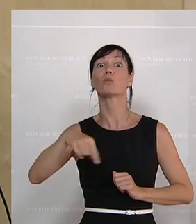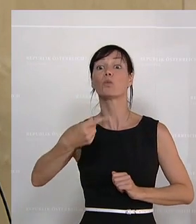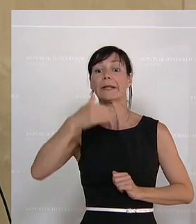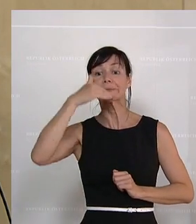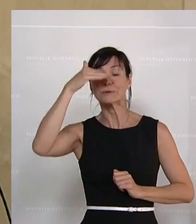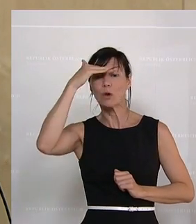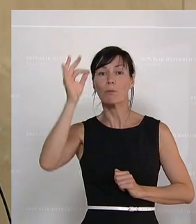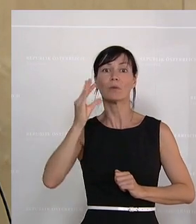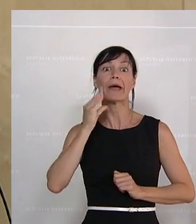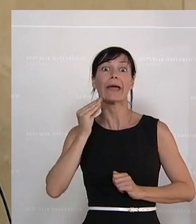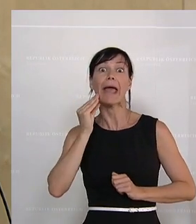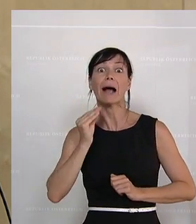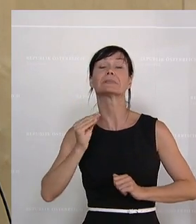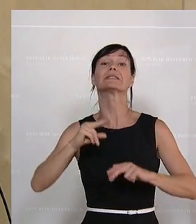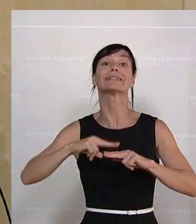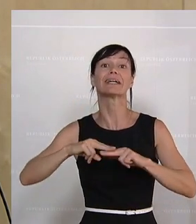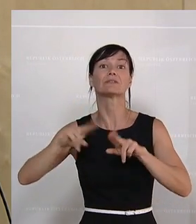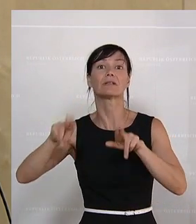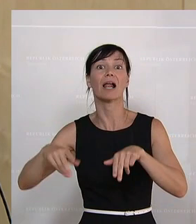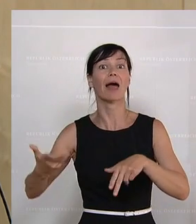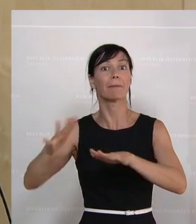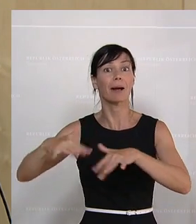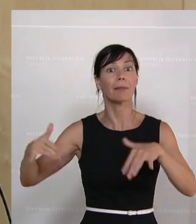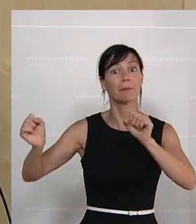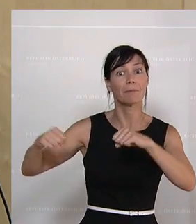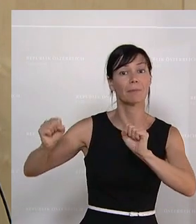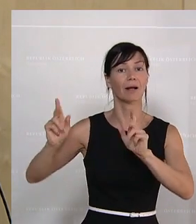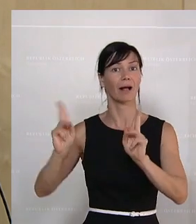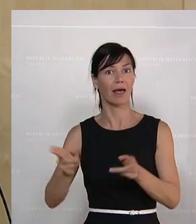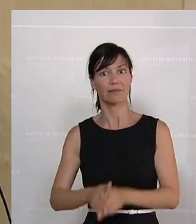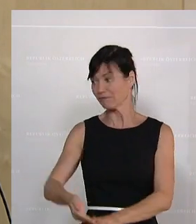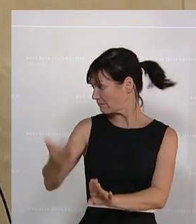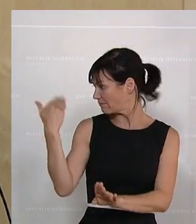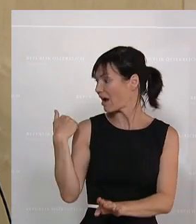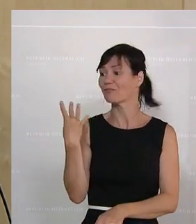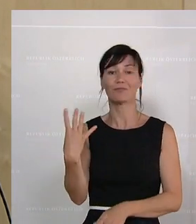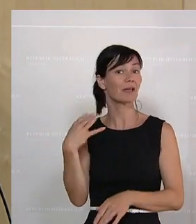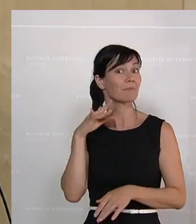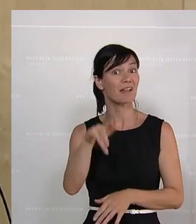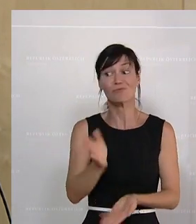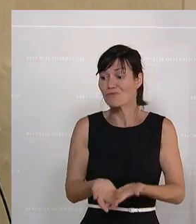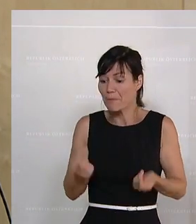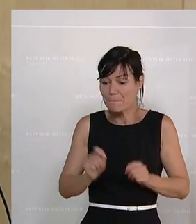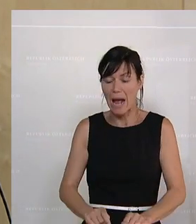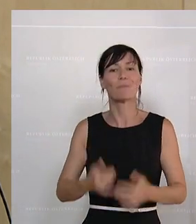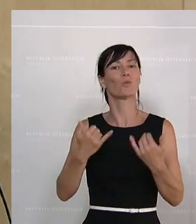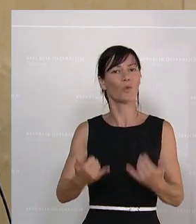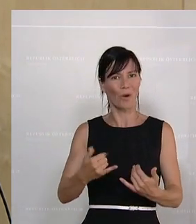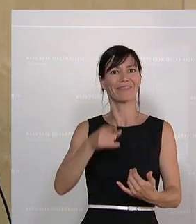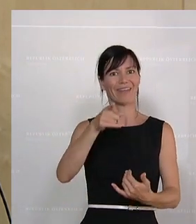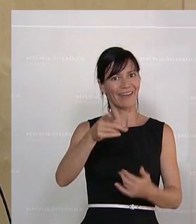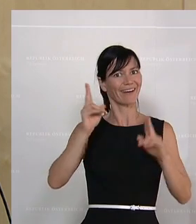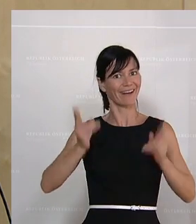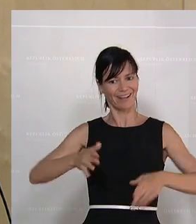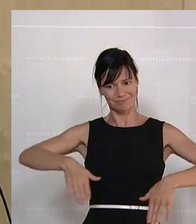in den parlamenten wir haben die ersten vier milliarden bereits beschlossen und heute haben sie die möglichkeit das nächste